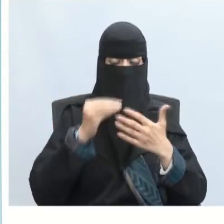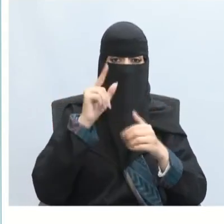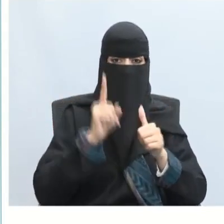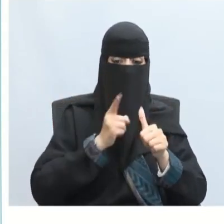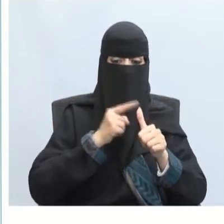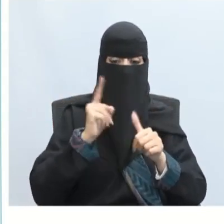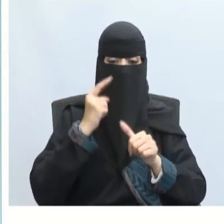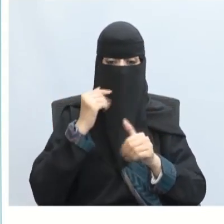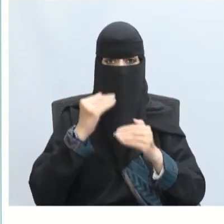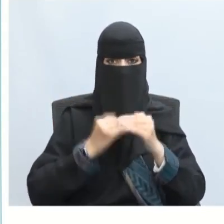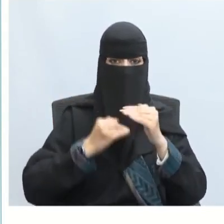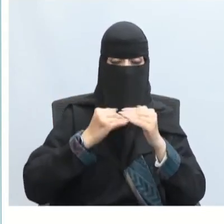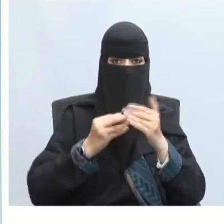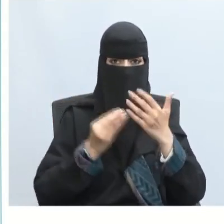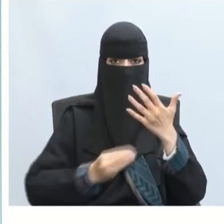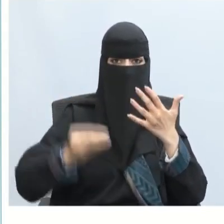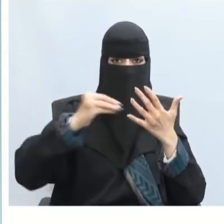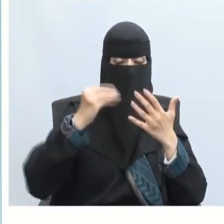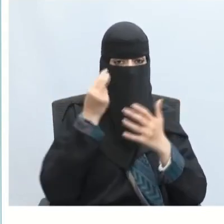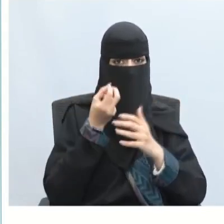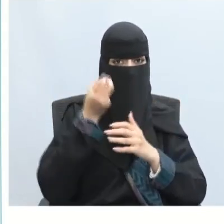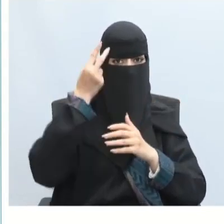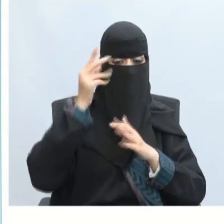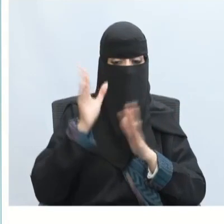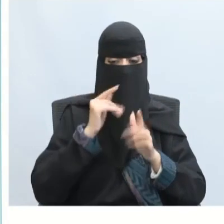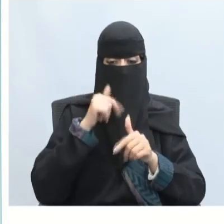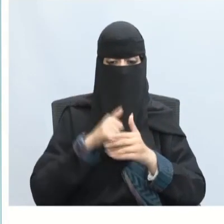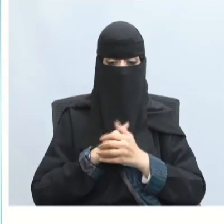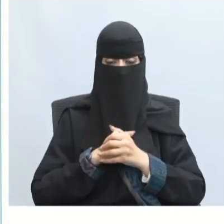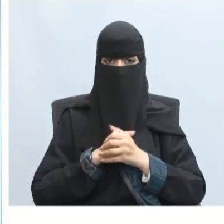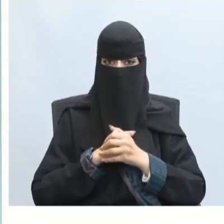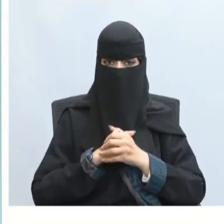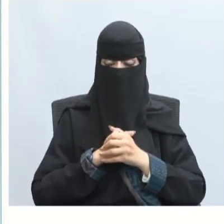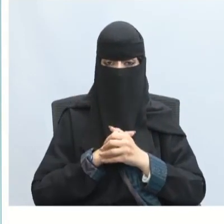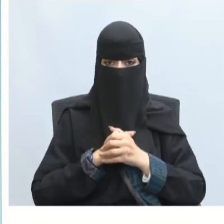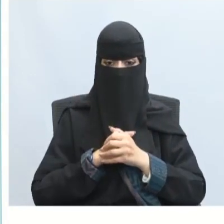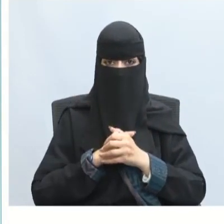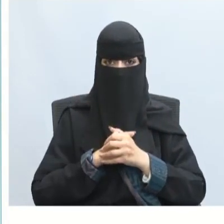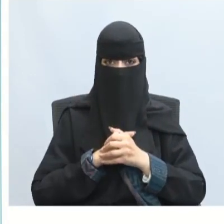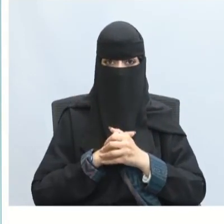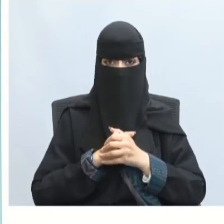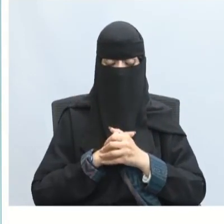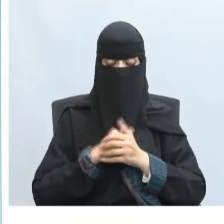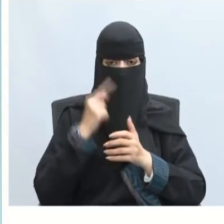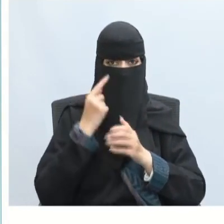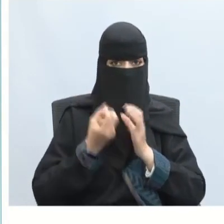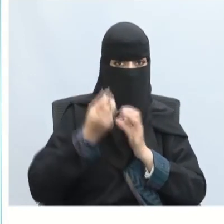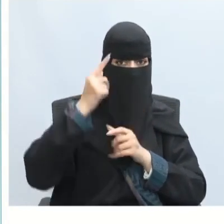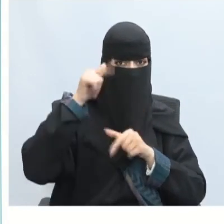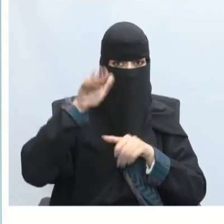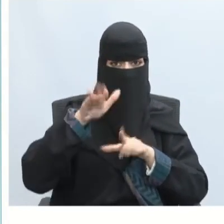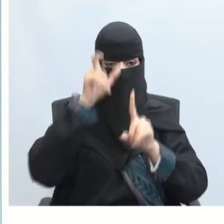اولا مرحله الاقتراح مرحله الاقتراح وتكون